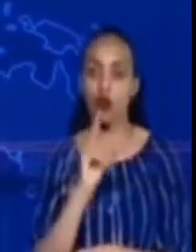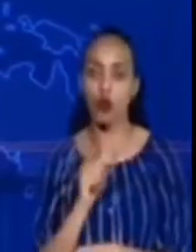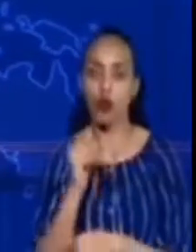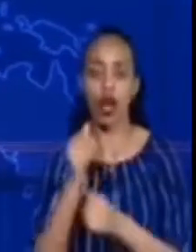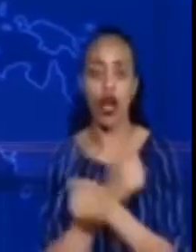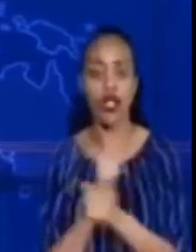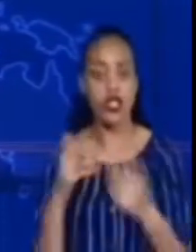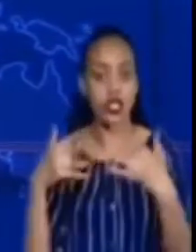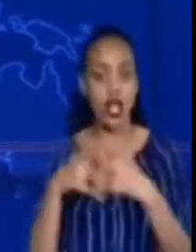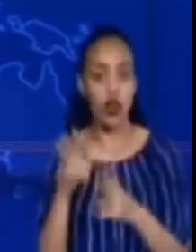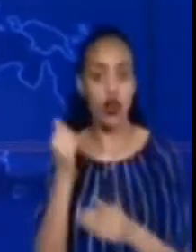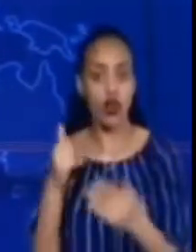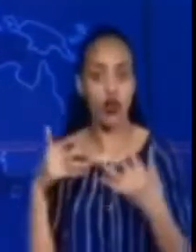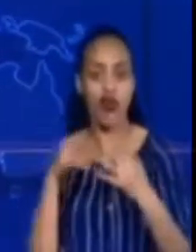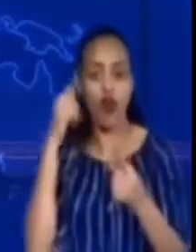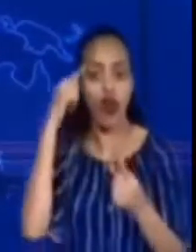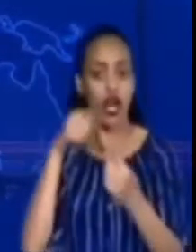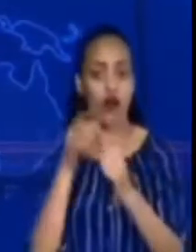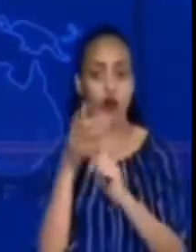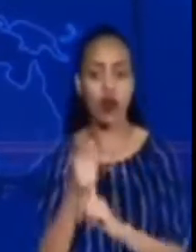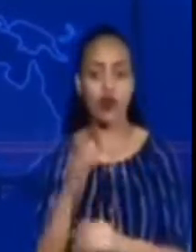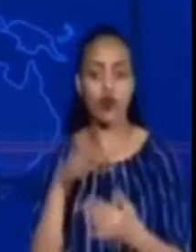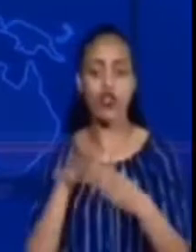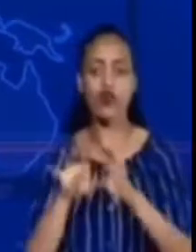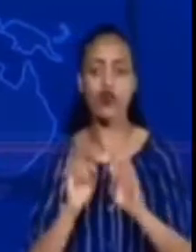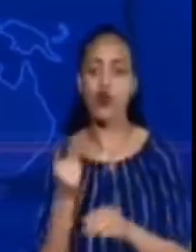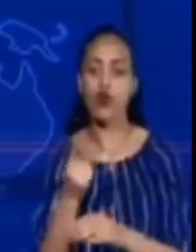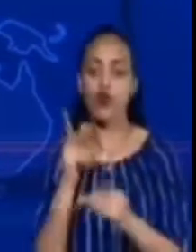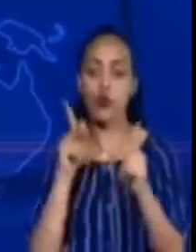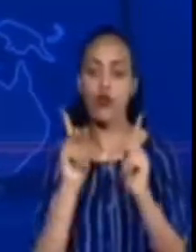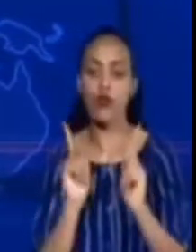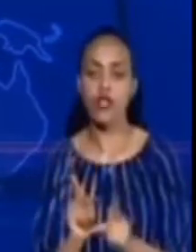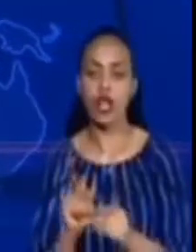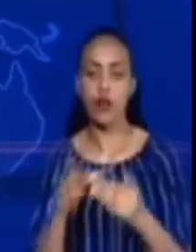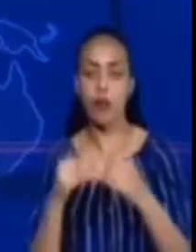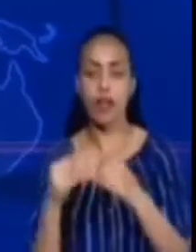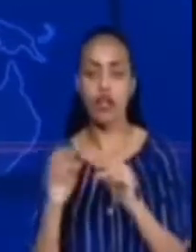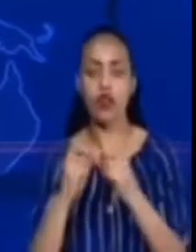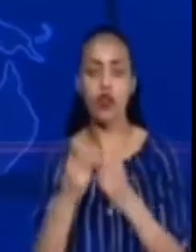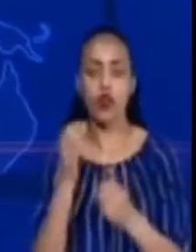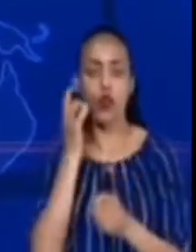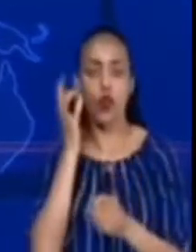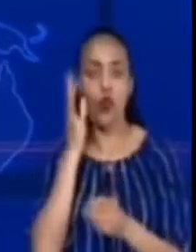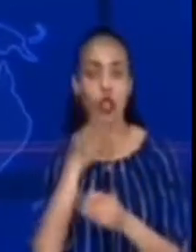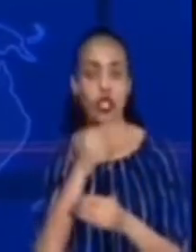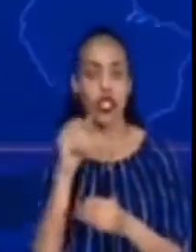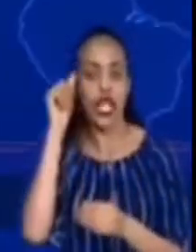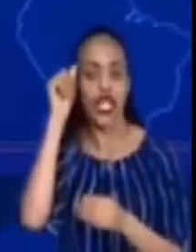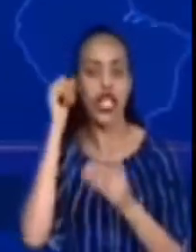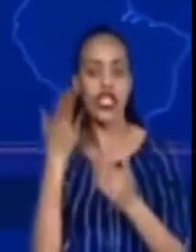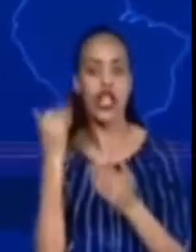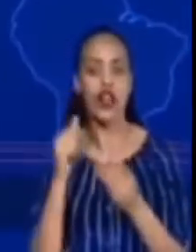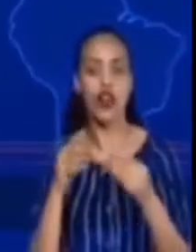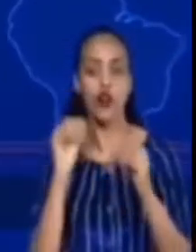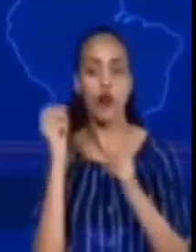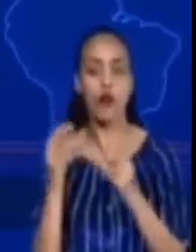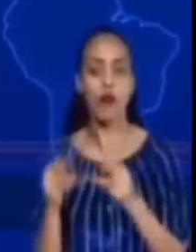ቃል የእውቀት ቃል መንፈሳዊ ቃል ሰማያዊ ቃል የፍቅር